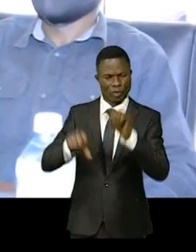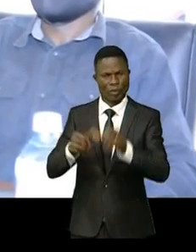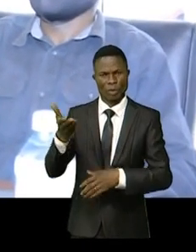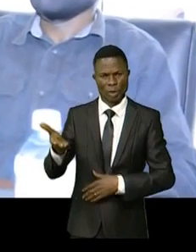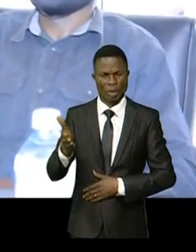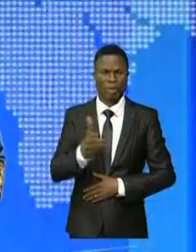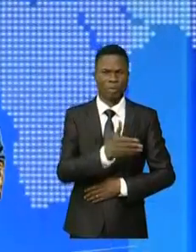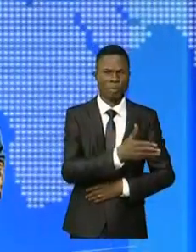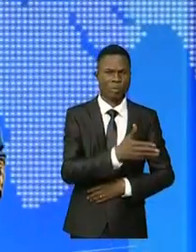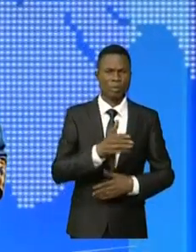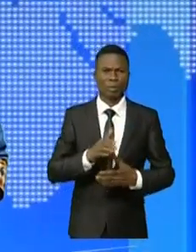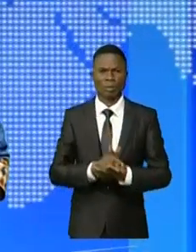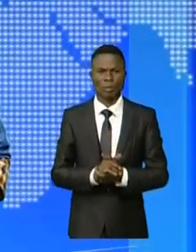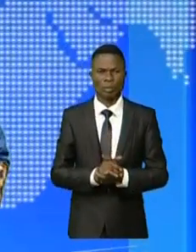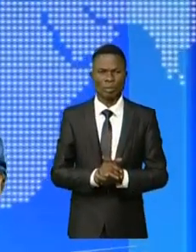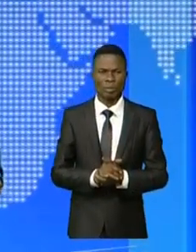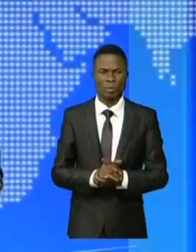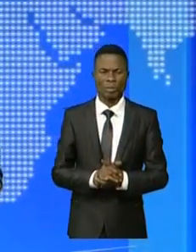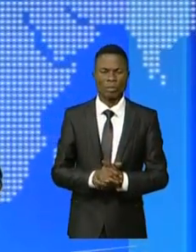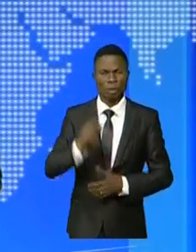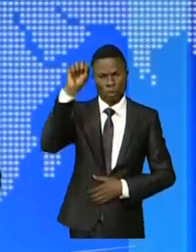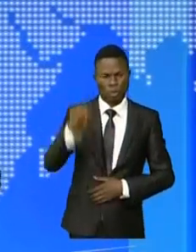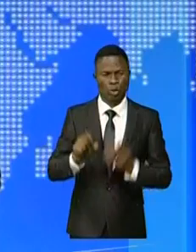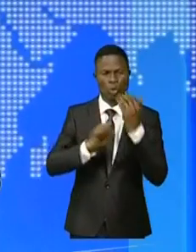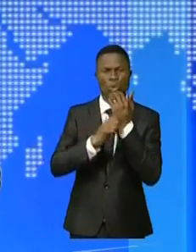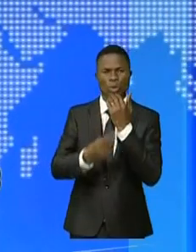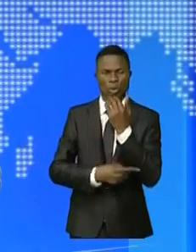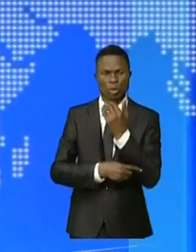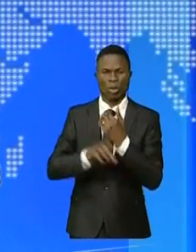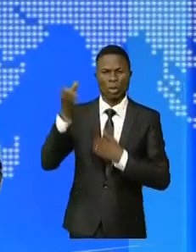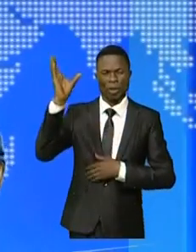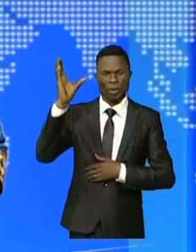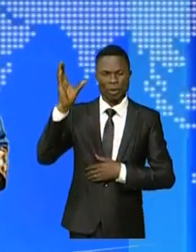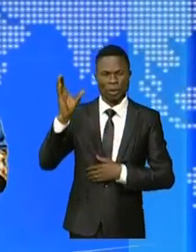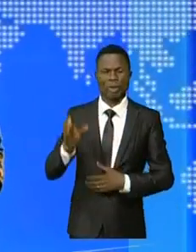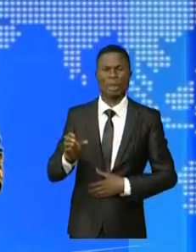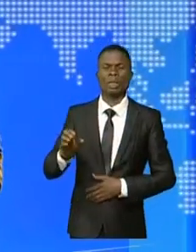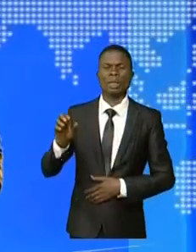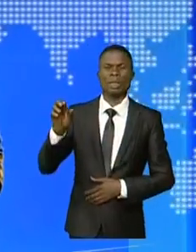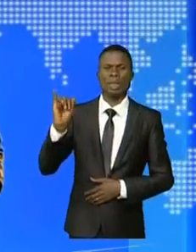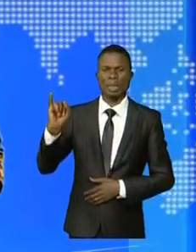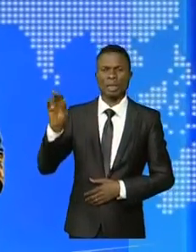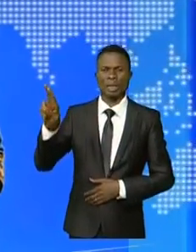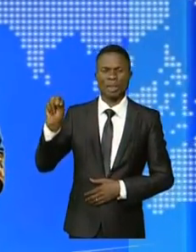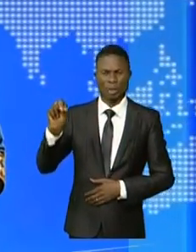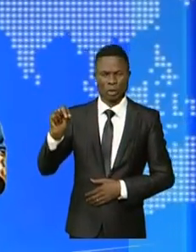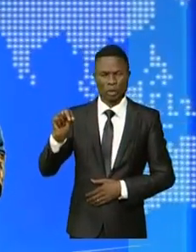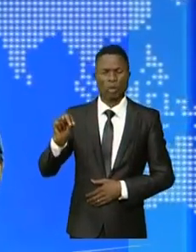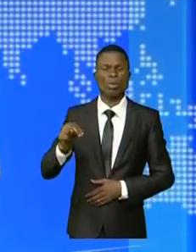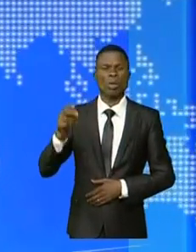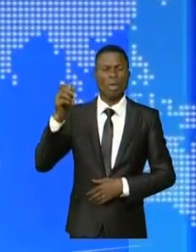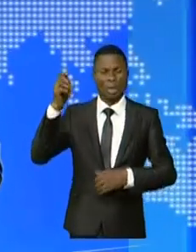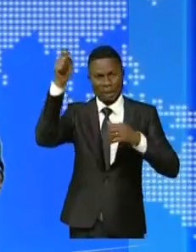armé. Elles sont toujours au sud Kivu, où les localités du territoire d'Urumu, libérées des mains des forces